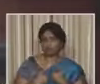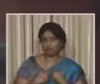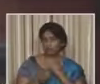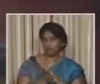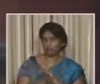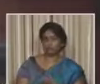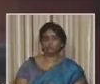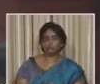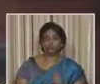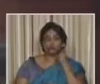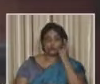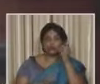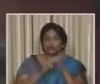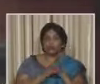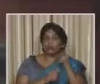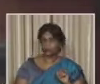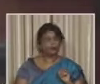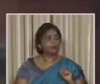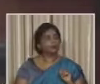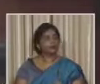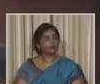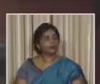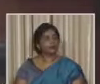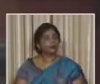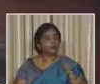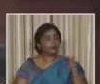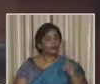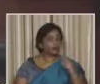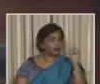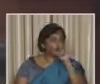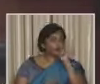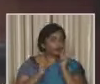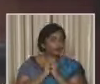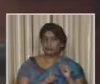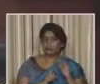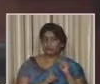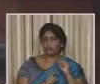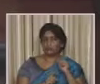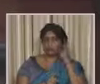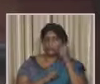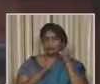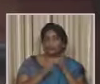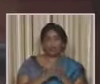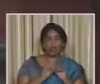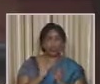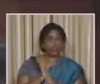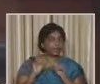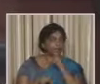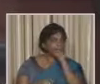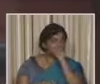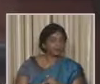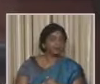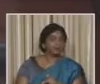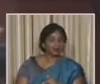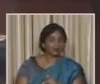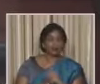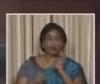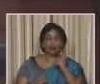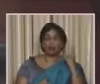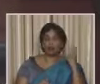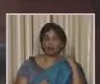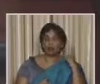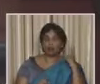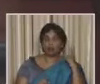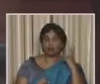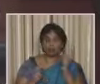ஏன் உளவுத்துறை மீது குற்றம் சுமத்தப்படுகிறது? இது அவர்களுக்கு வந்த முதலாவது குற்றச்சாட்டா? லசந்த படுகொலையை பாருங்கள், அது இராணுவ நடவடிக்கை